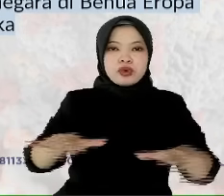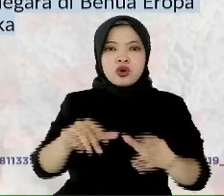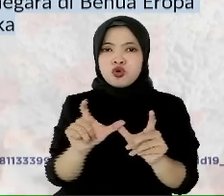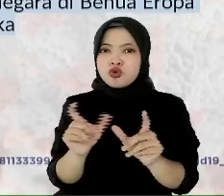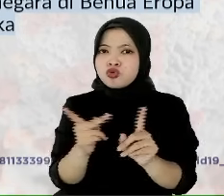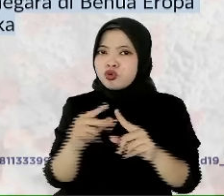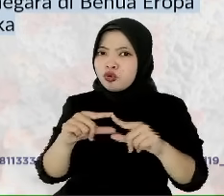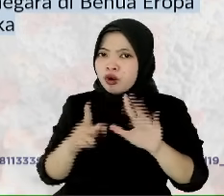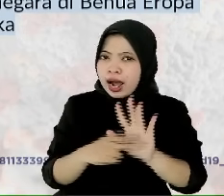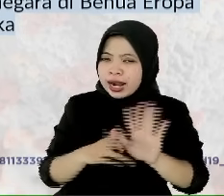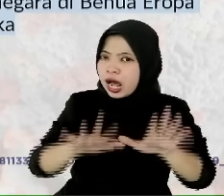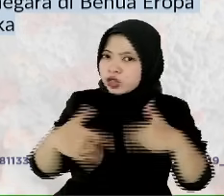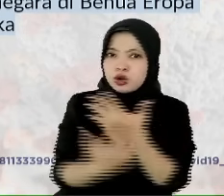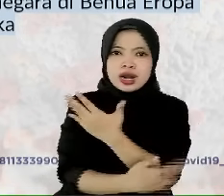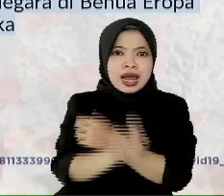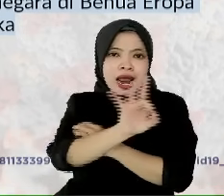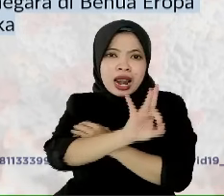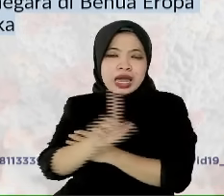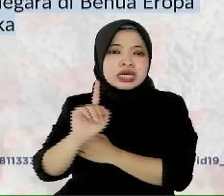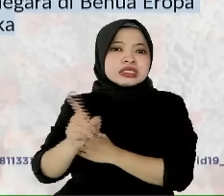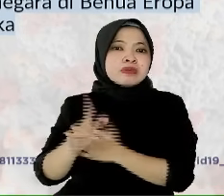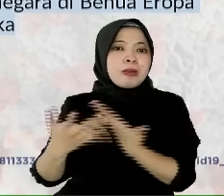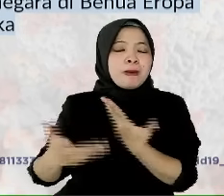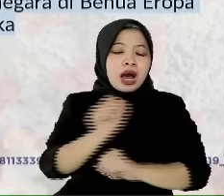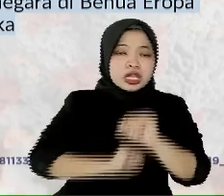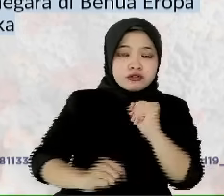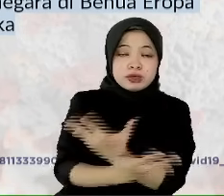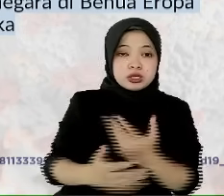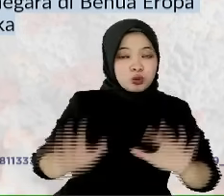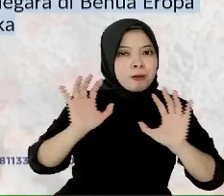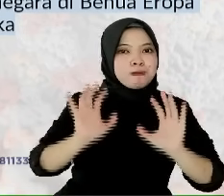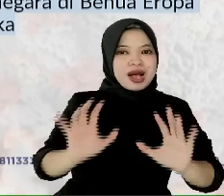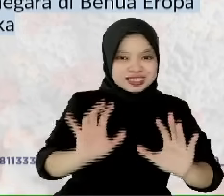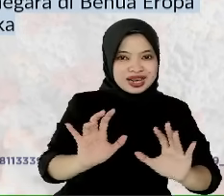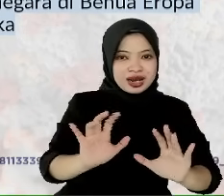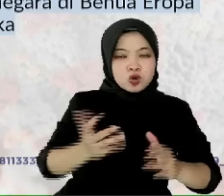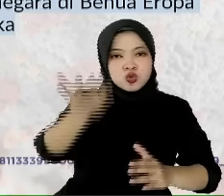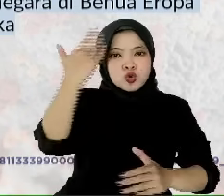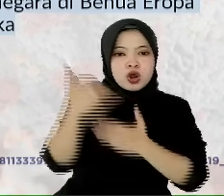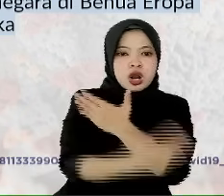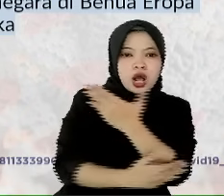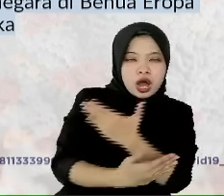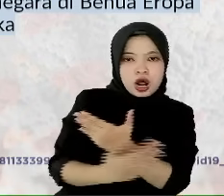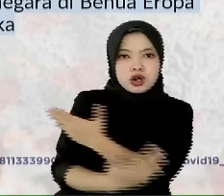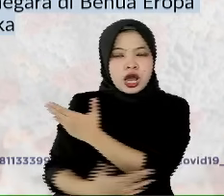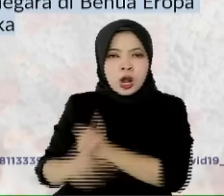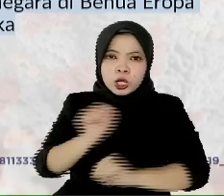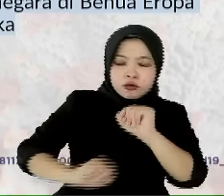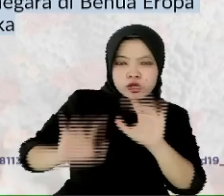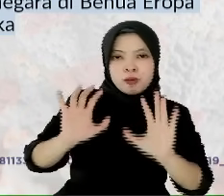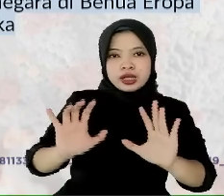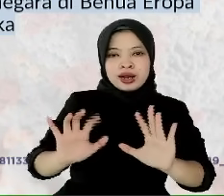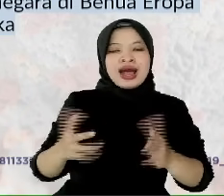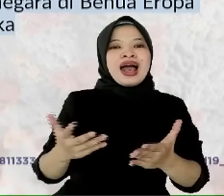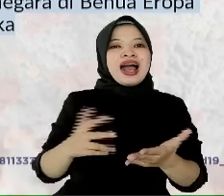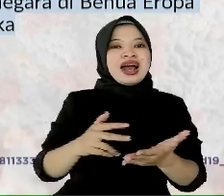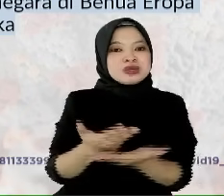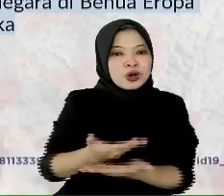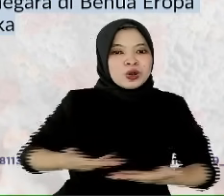negara-negara lain terjadi akibat mobilitas yang besar antar negara saat itu, sehingga menyebabkan